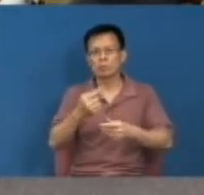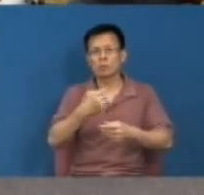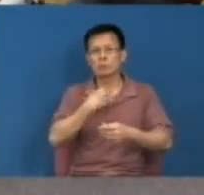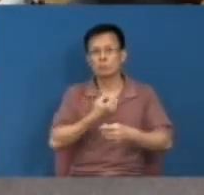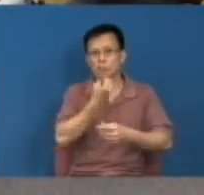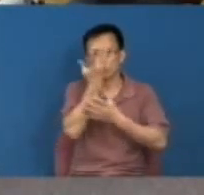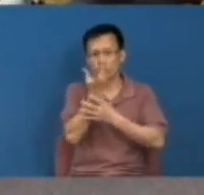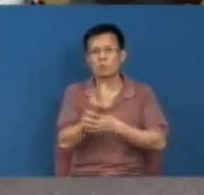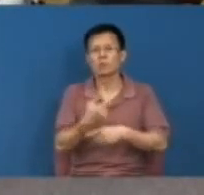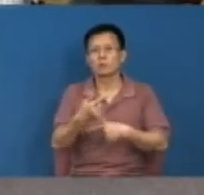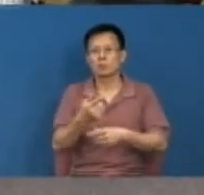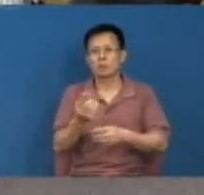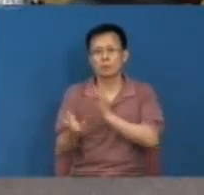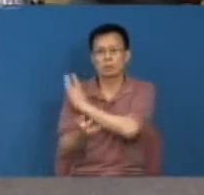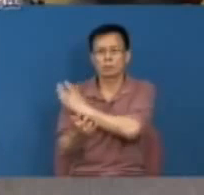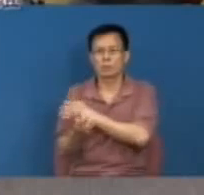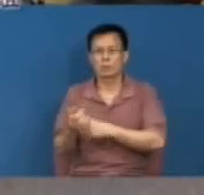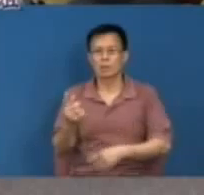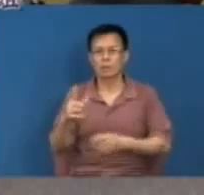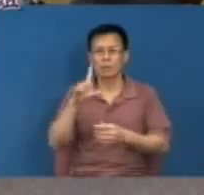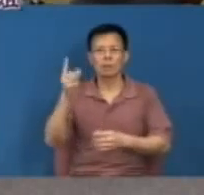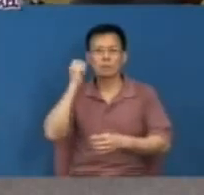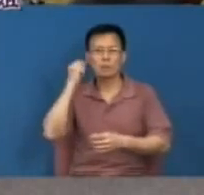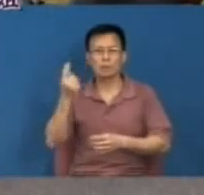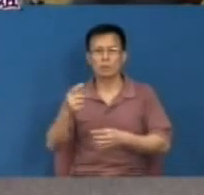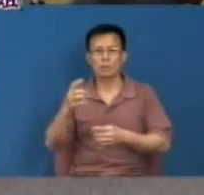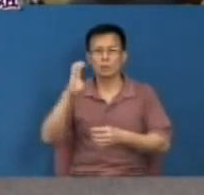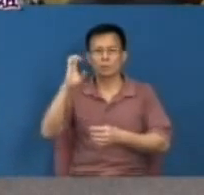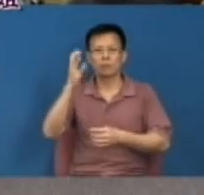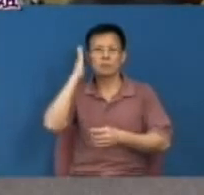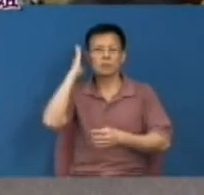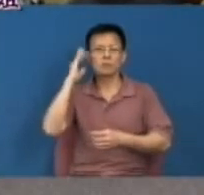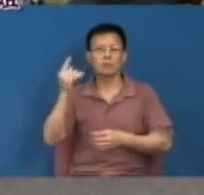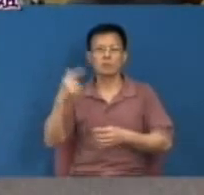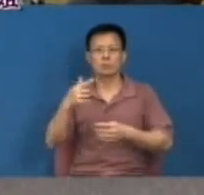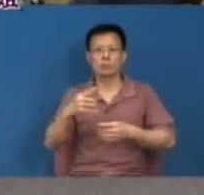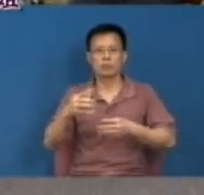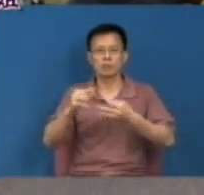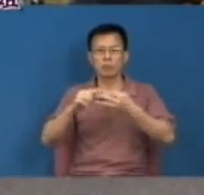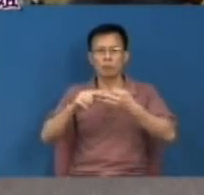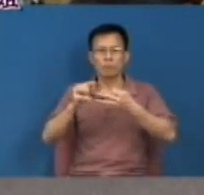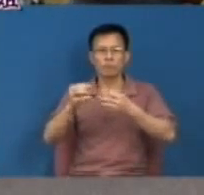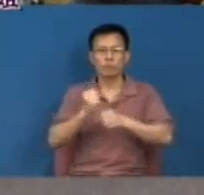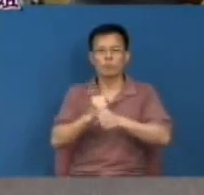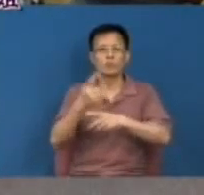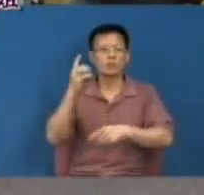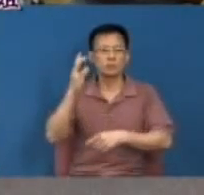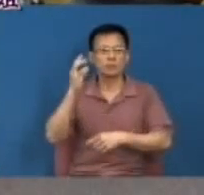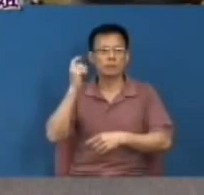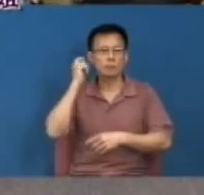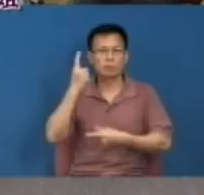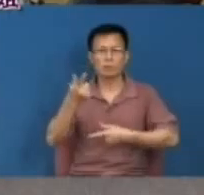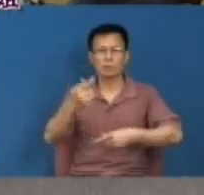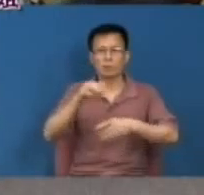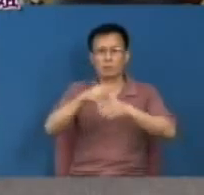绍先、右手边的是李太，这边是陈先生，在我旁边的就是冯小姐，三位都 是地铺的业主的。